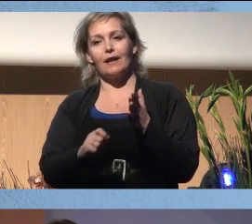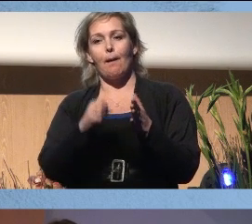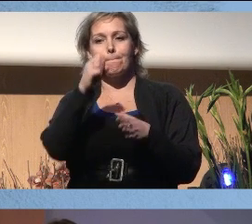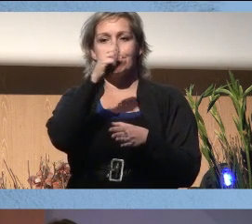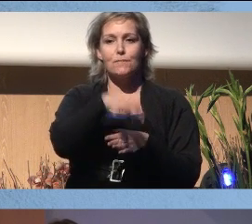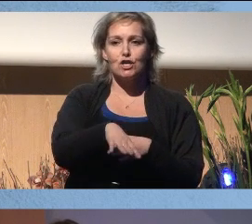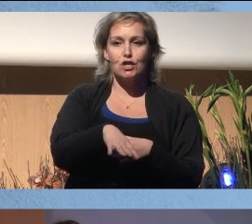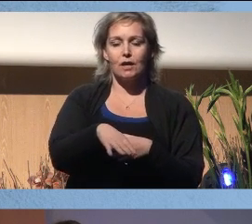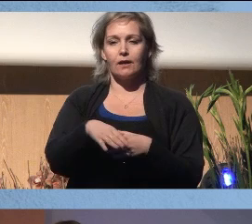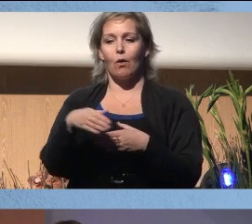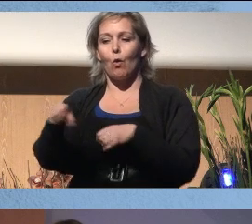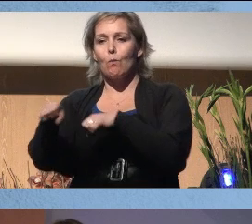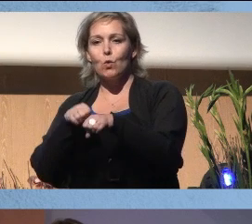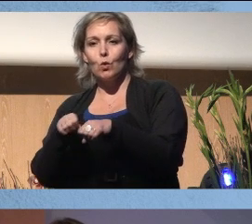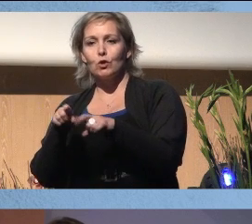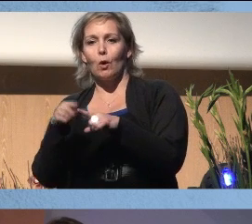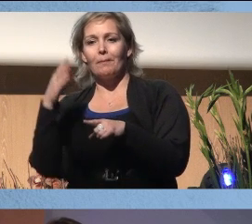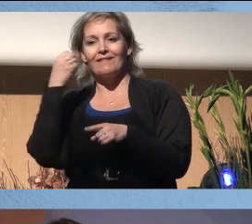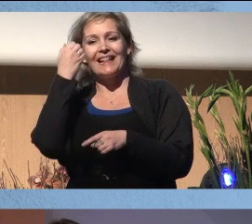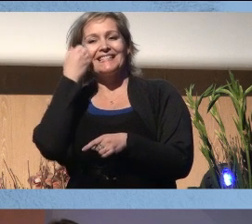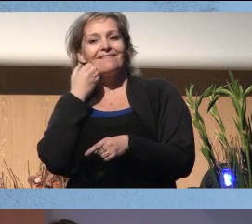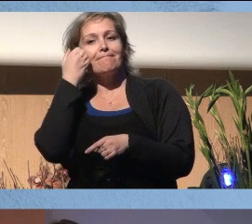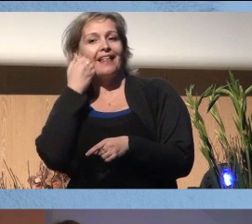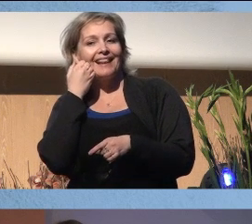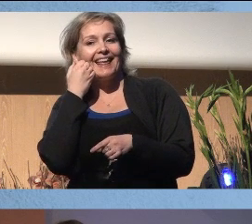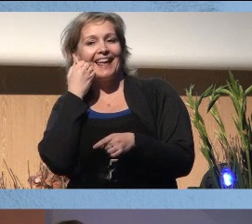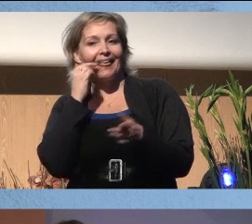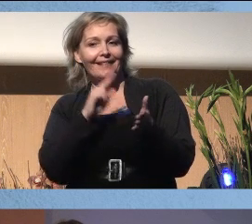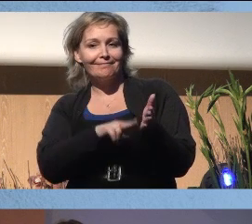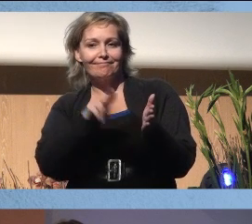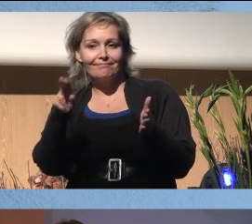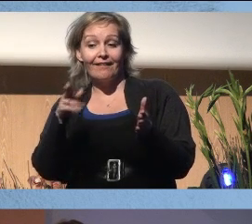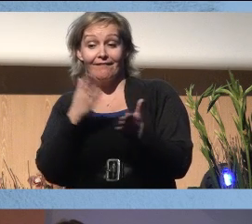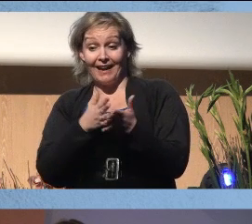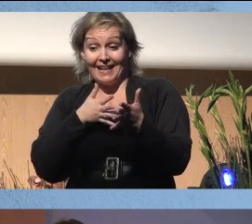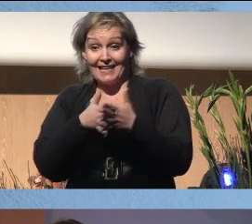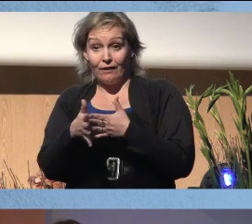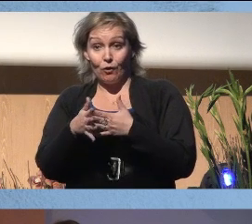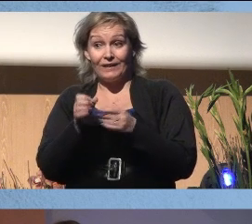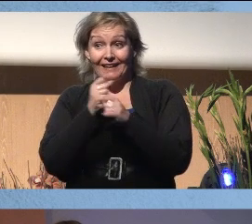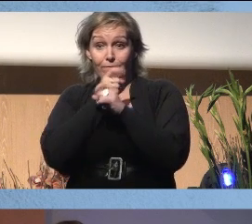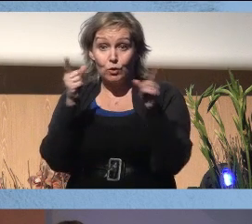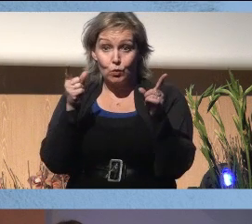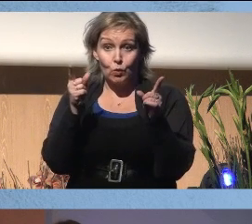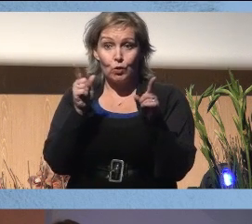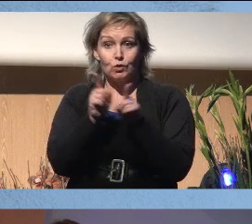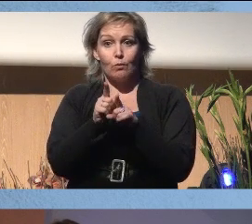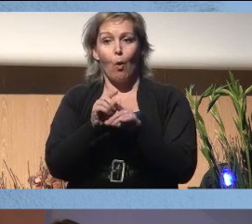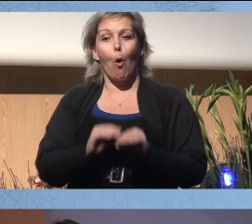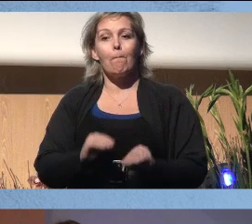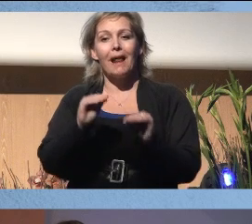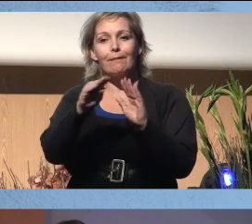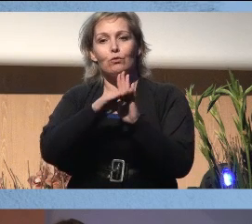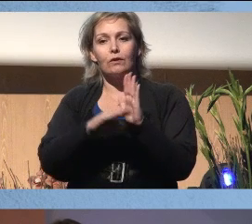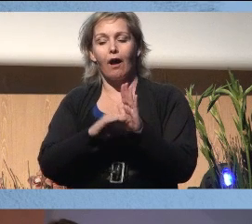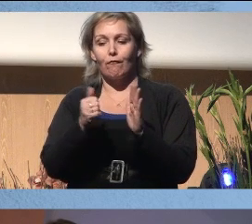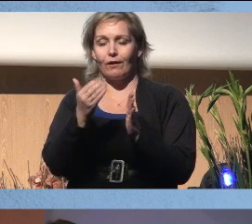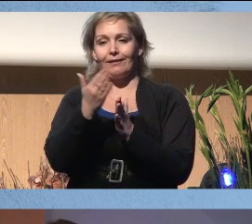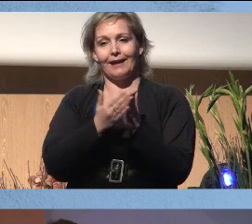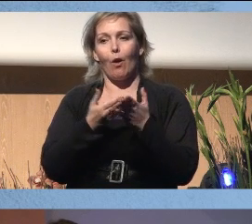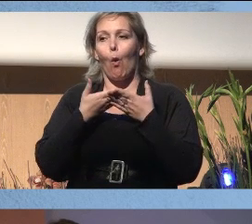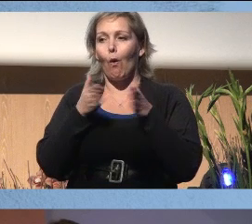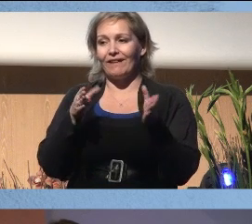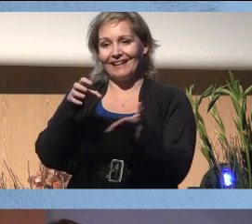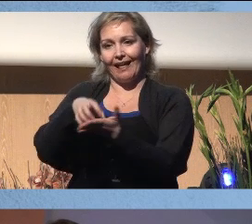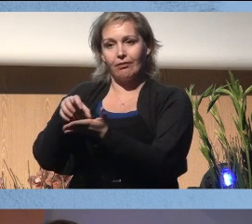og landkommuner som demensvennlige. Etter at de hadde gjennomført et informasjons- og opplæringsprogram for en rekke